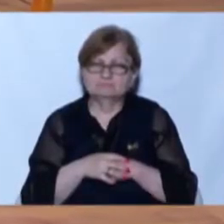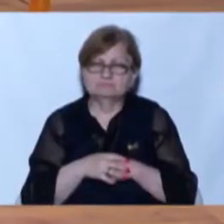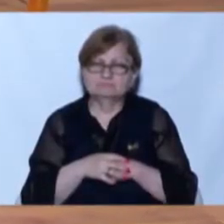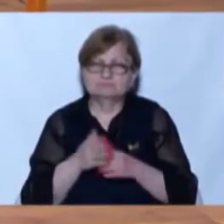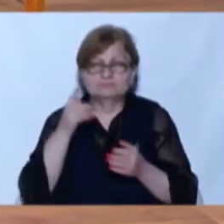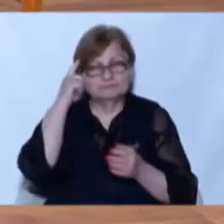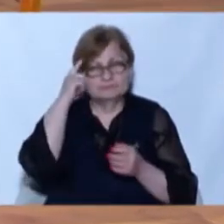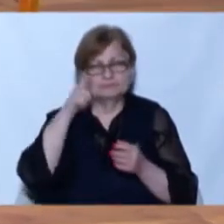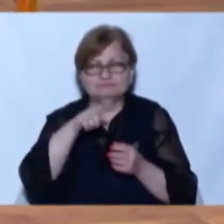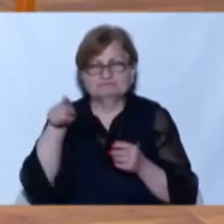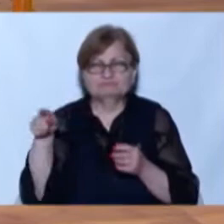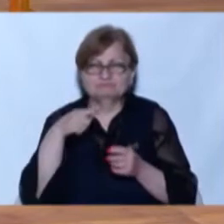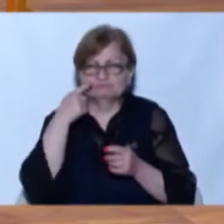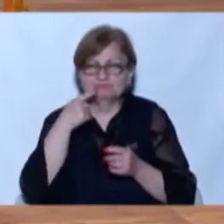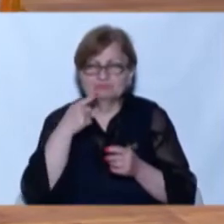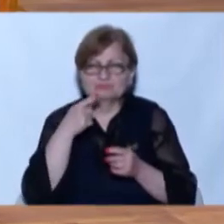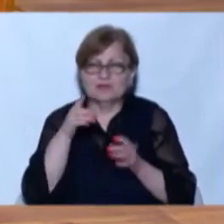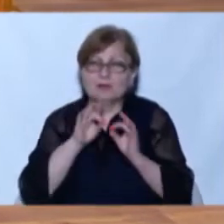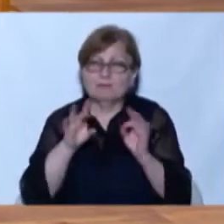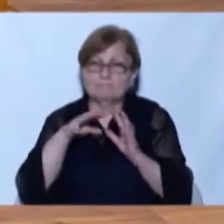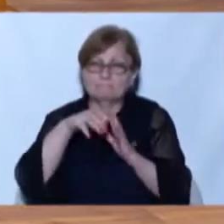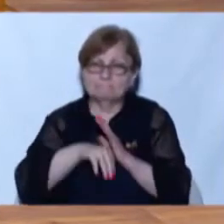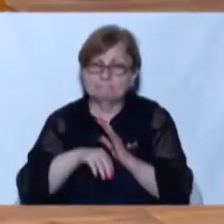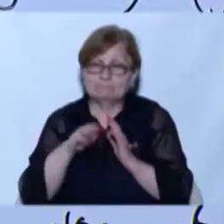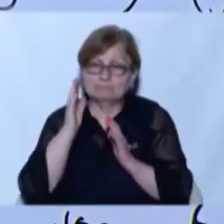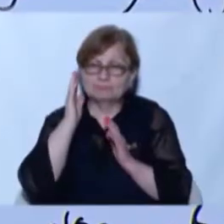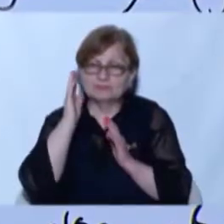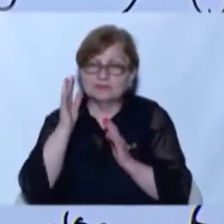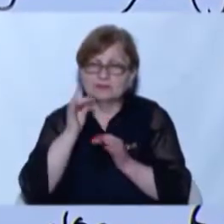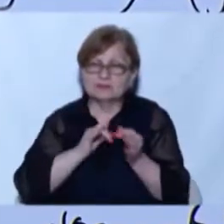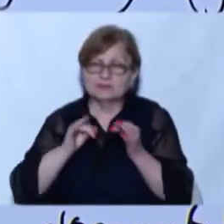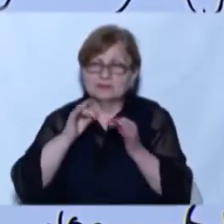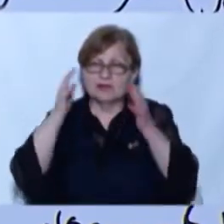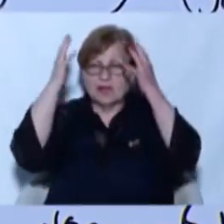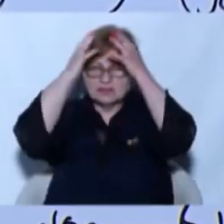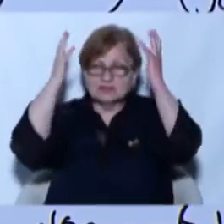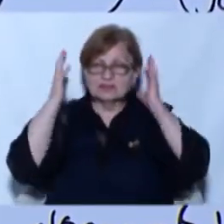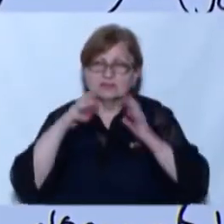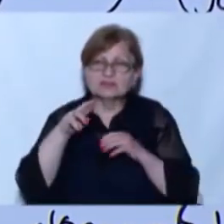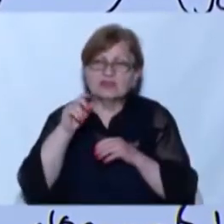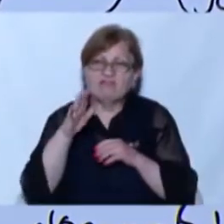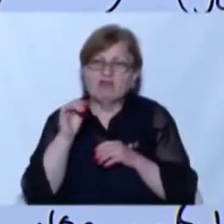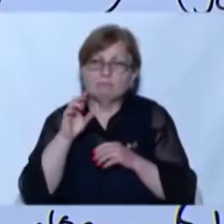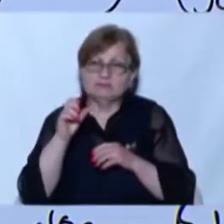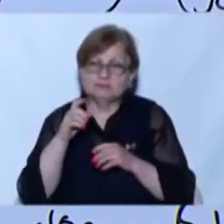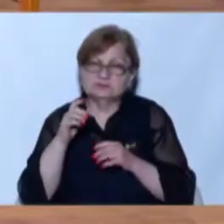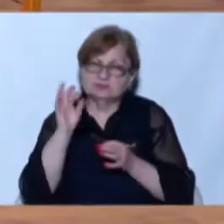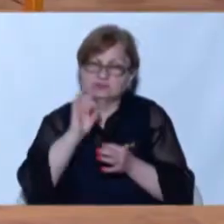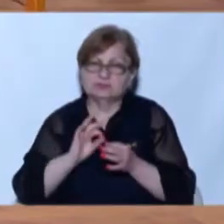Თქვენ ალბათ იტყვით, რომ მოთხრობაში საუბარი იქნება დევების შესახებ.